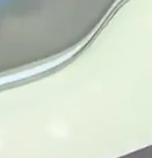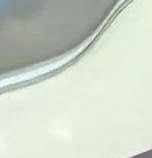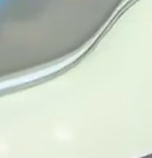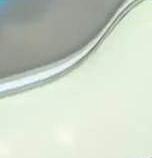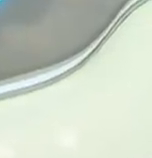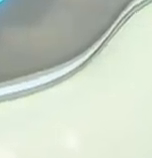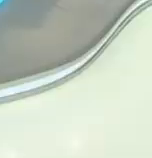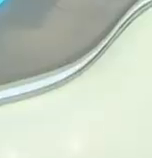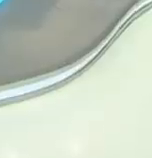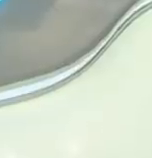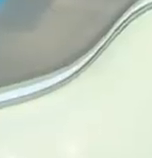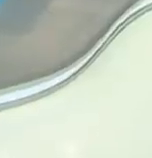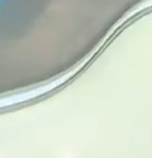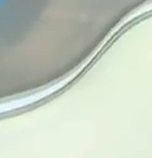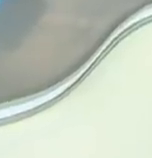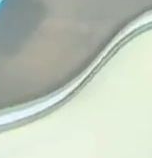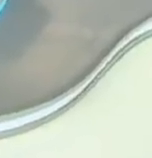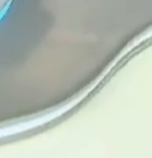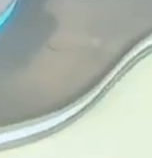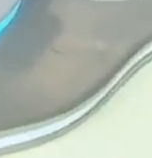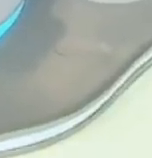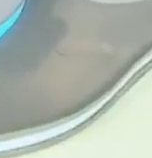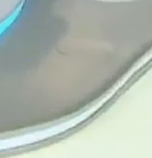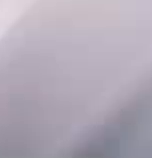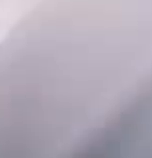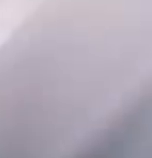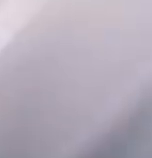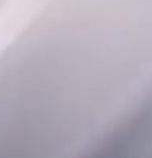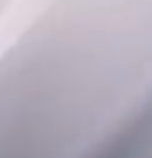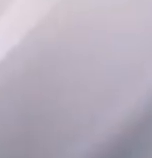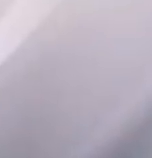Magandang gabi po, Luzon, Visayas at Mindanao.